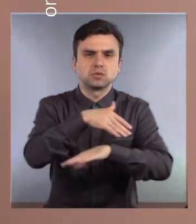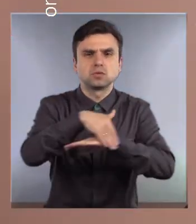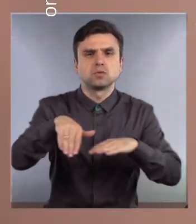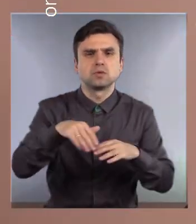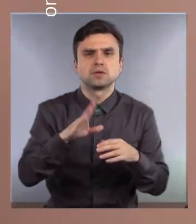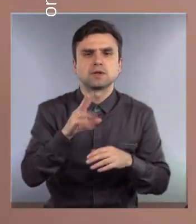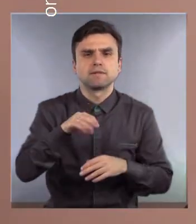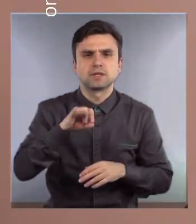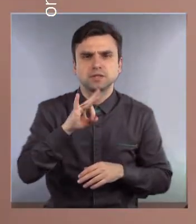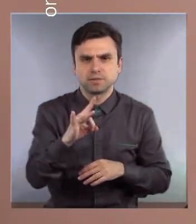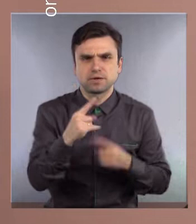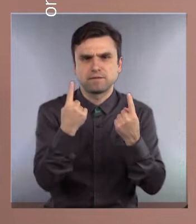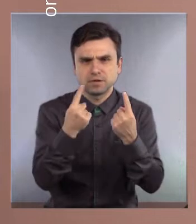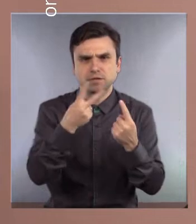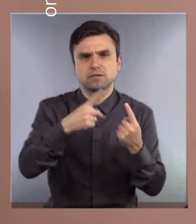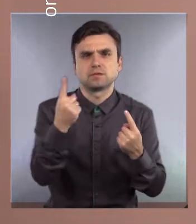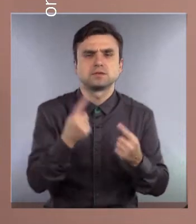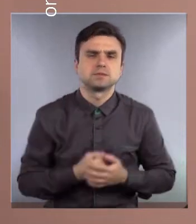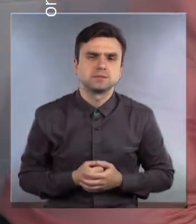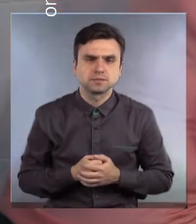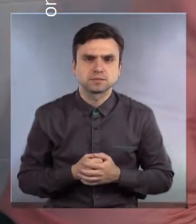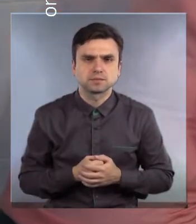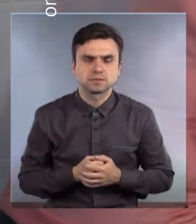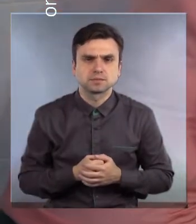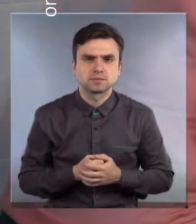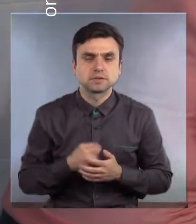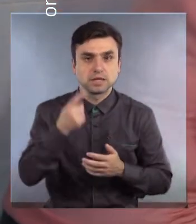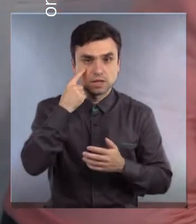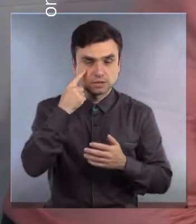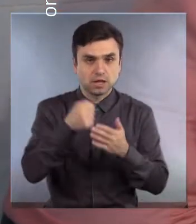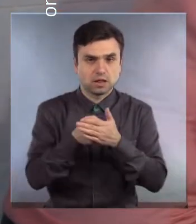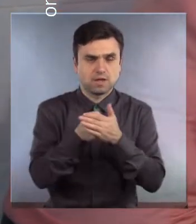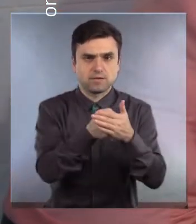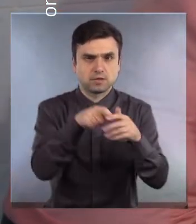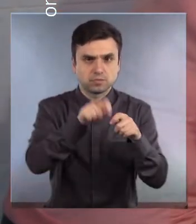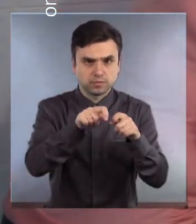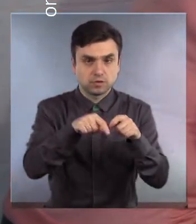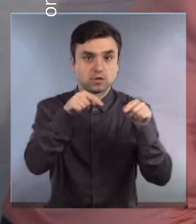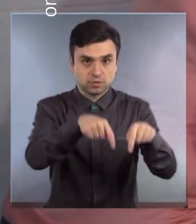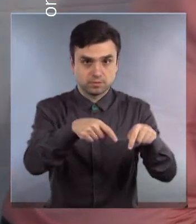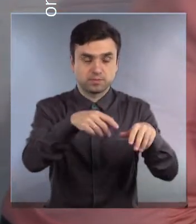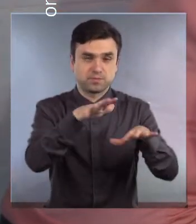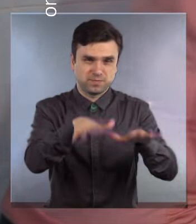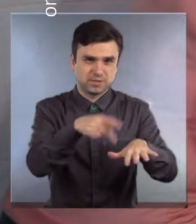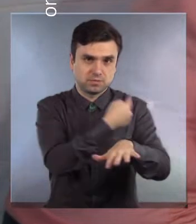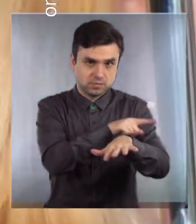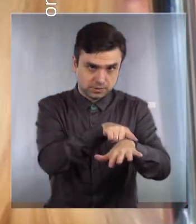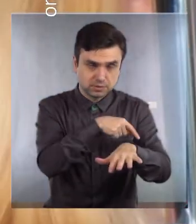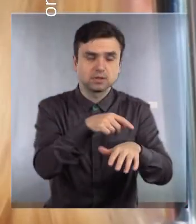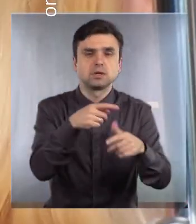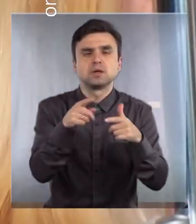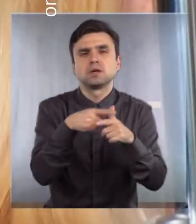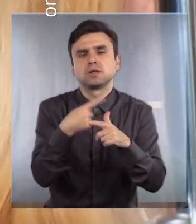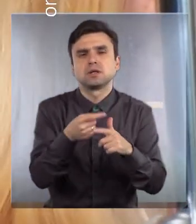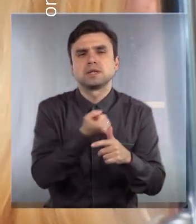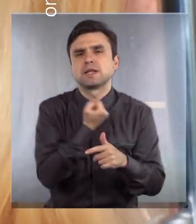вулиці Володимира Великого, 21. Виміряти внутрішньоочний тиск можна буде у цьому закладі та у сімейних лікарів.